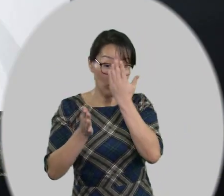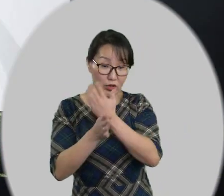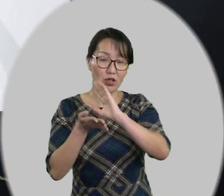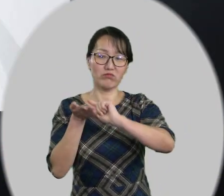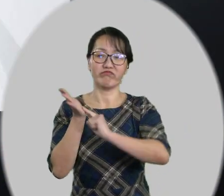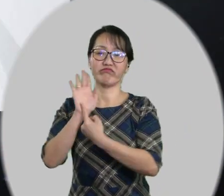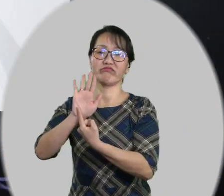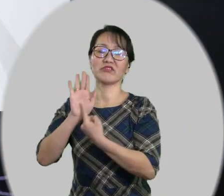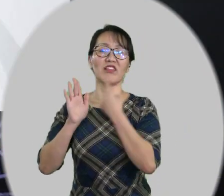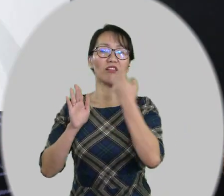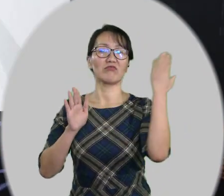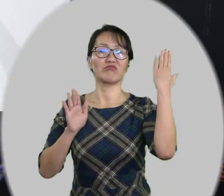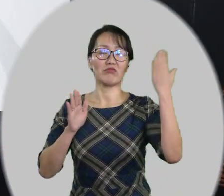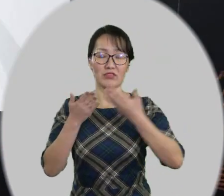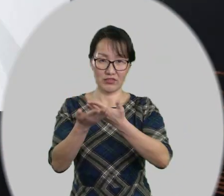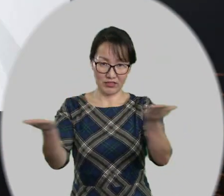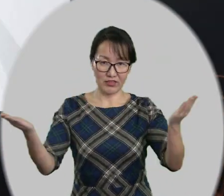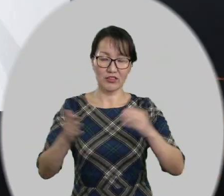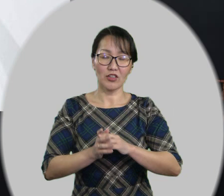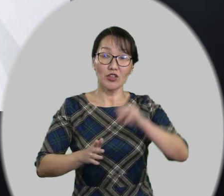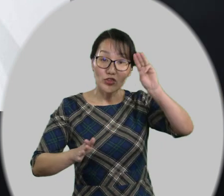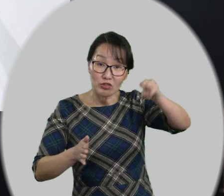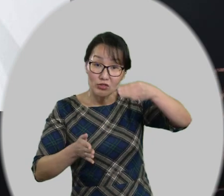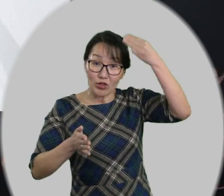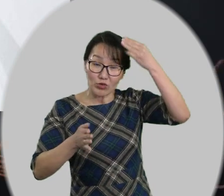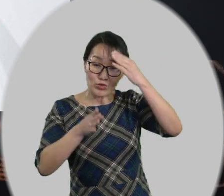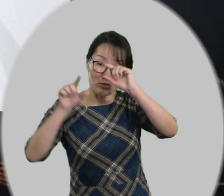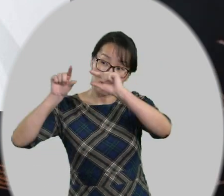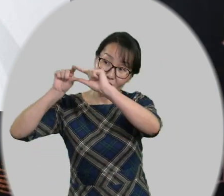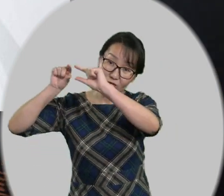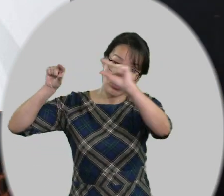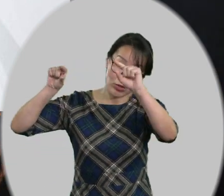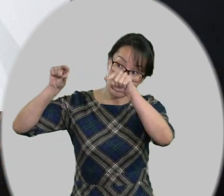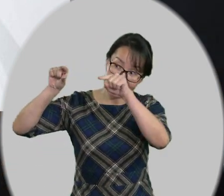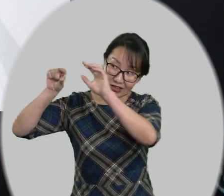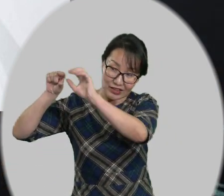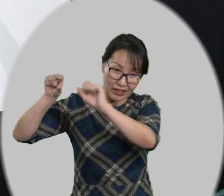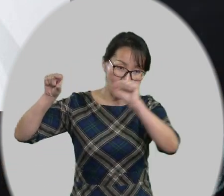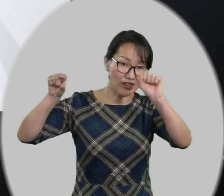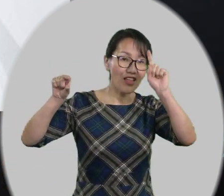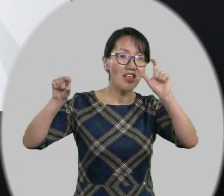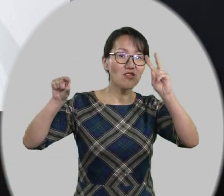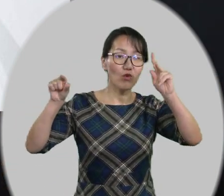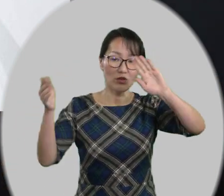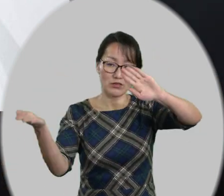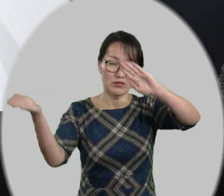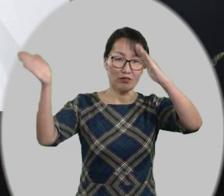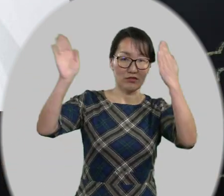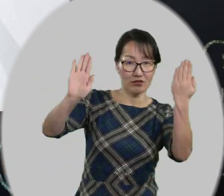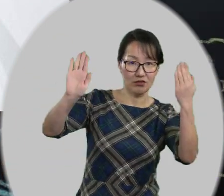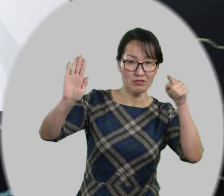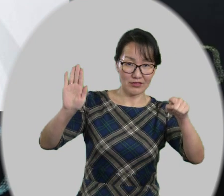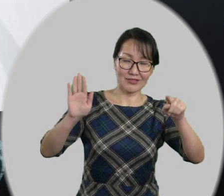өмнө тодорхой ярина. За тодруулсан хэсгийг хэл зүгээр илэрхийлж ялгах, ярилцсан мөн түн дээрээ.